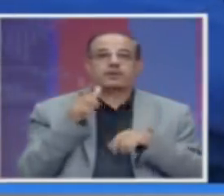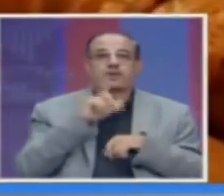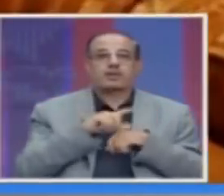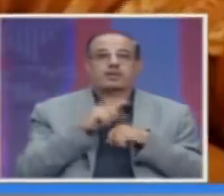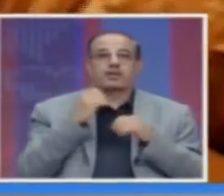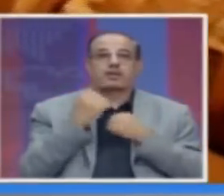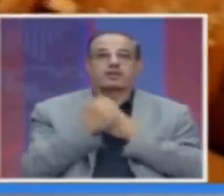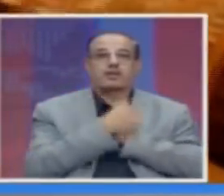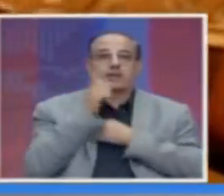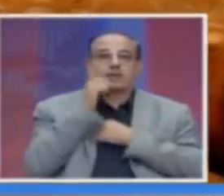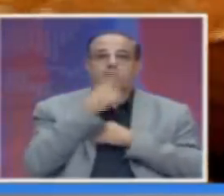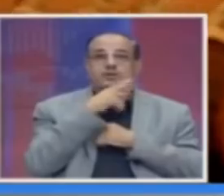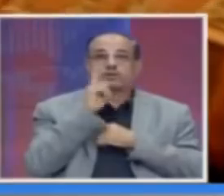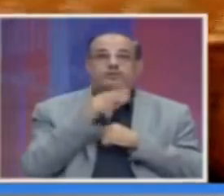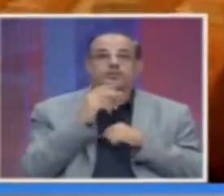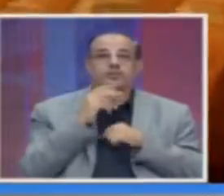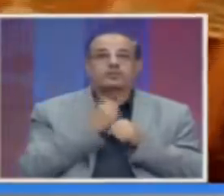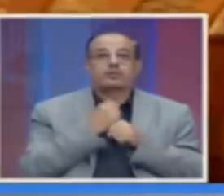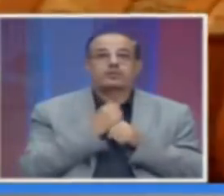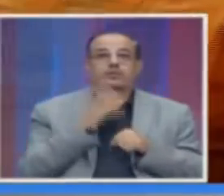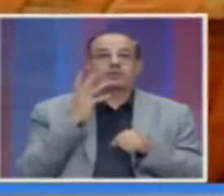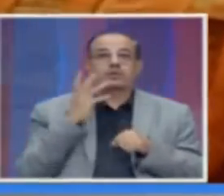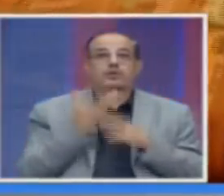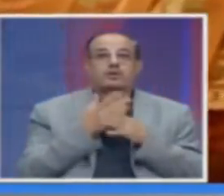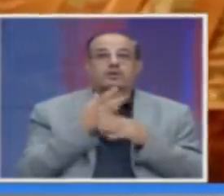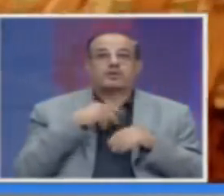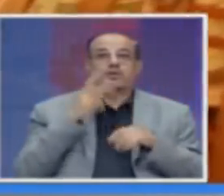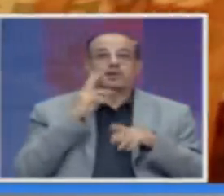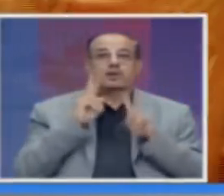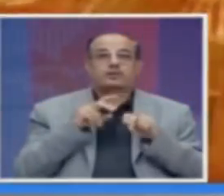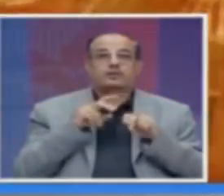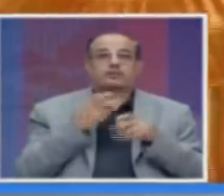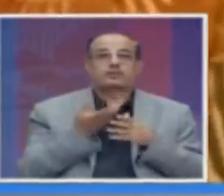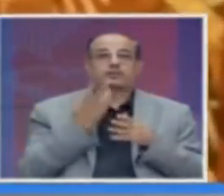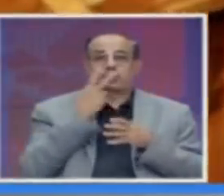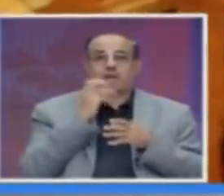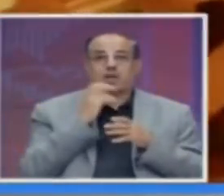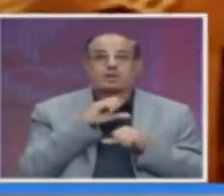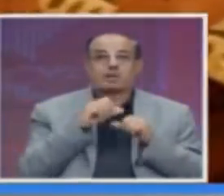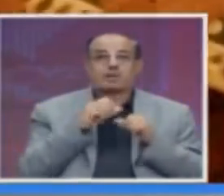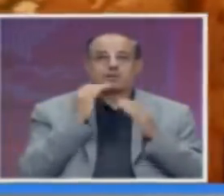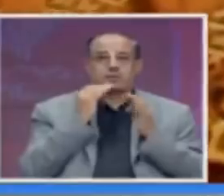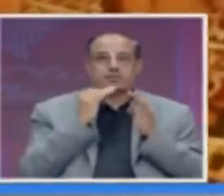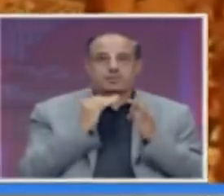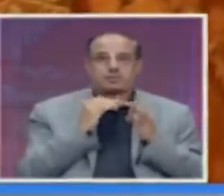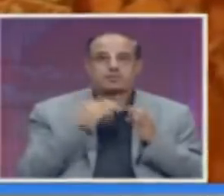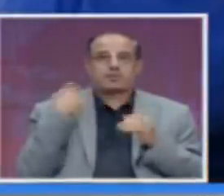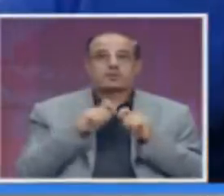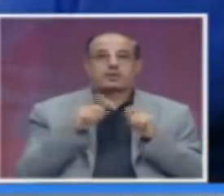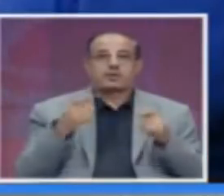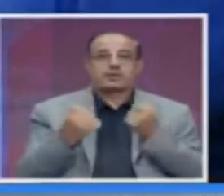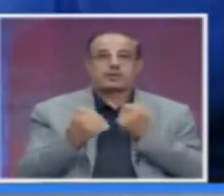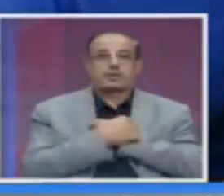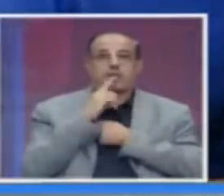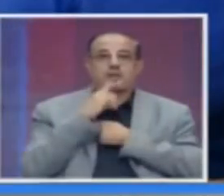الأعلى للآثار على المجهود الذي يقوم به هذا الجيل من الأثريين من اكتشافات غير مسبوقة بشكل دوري